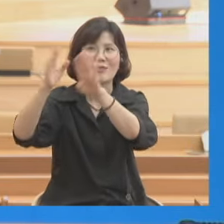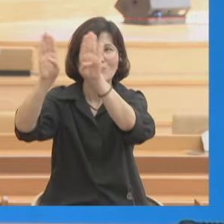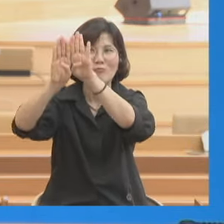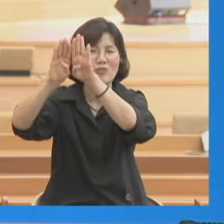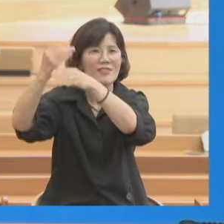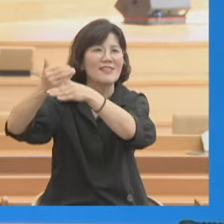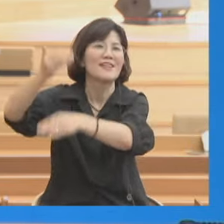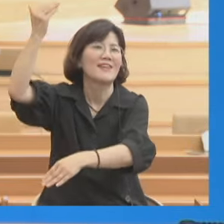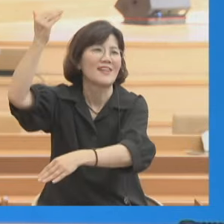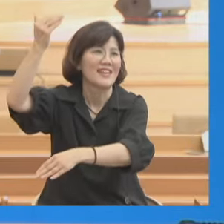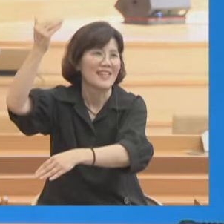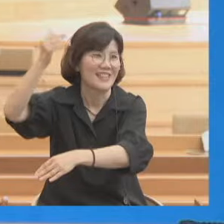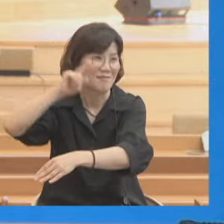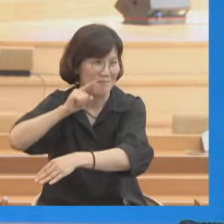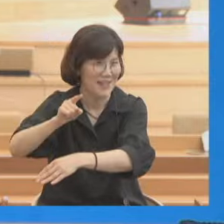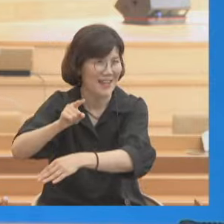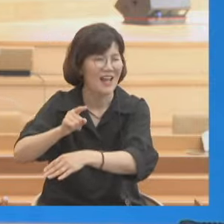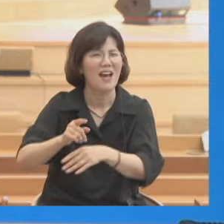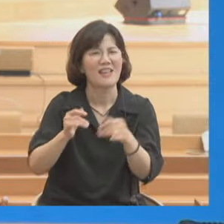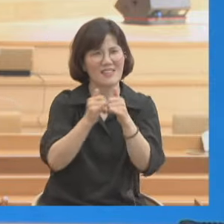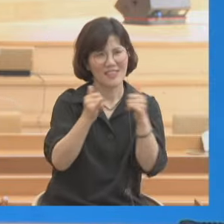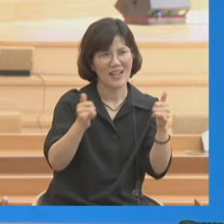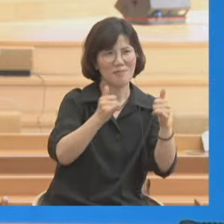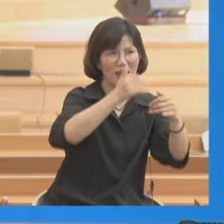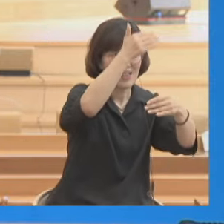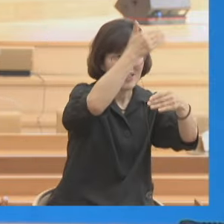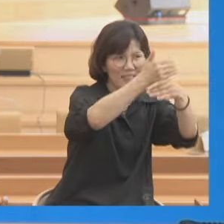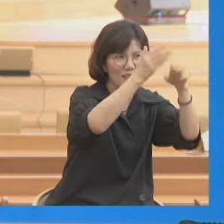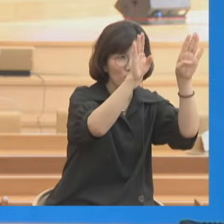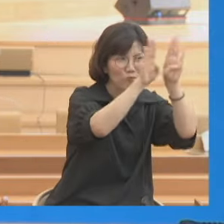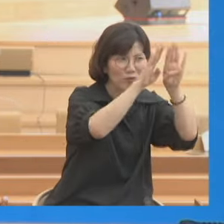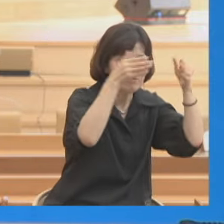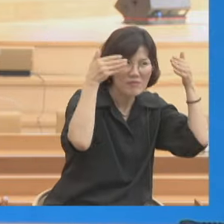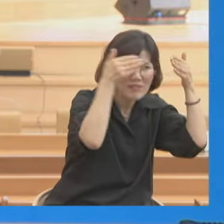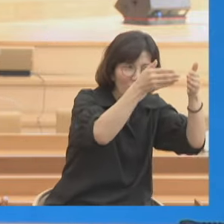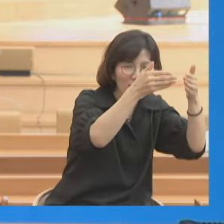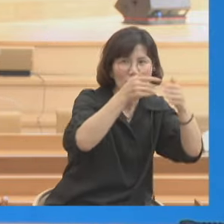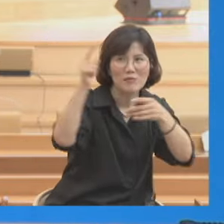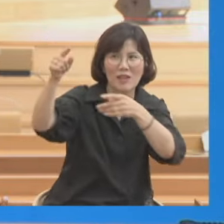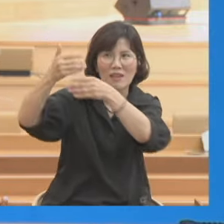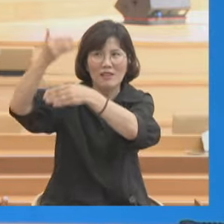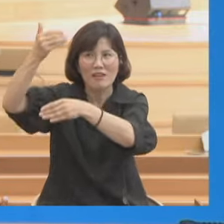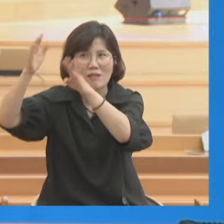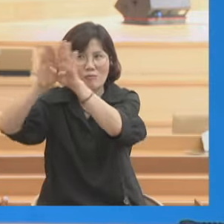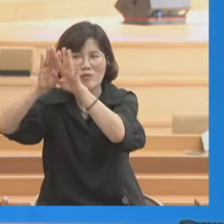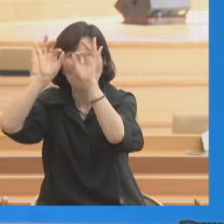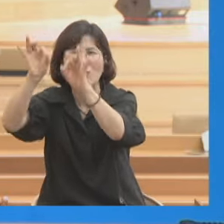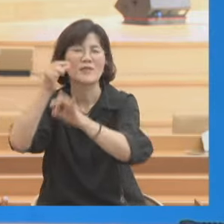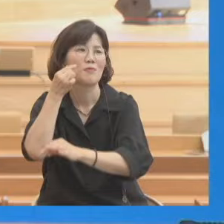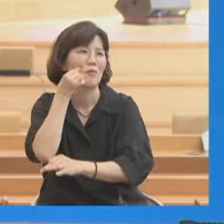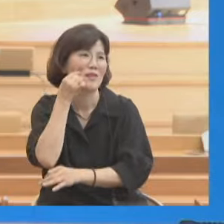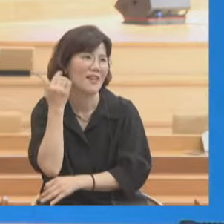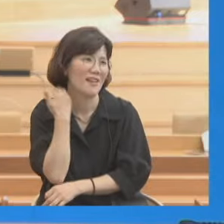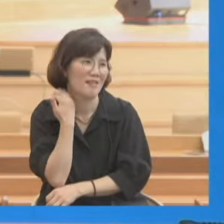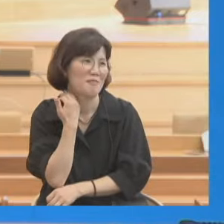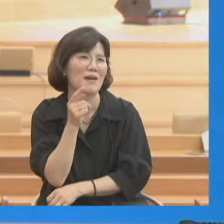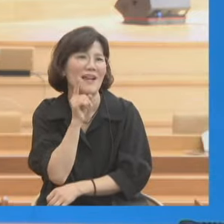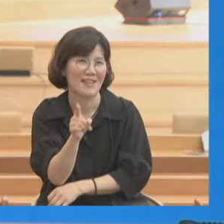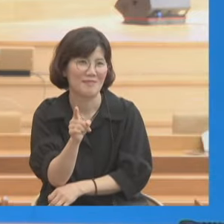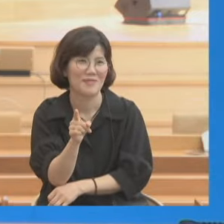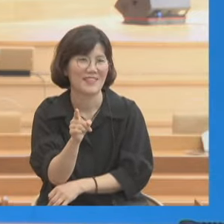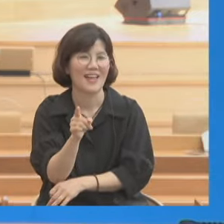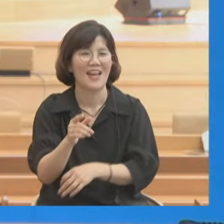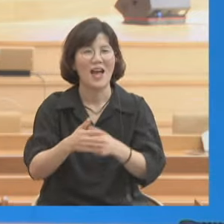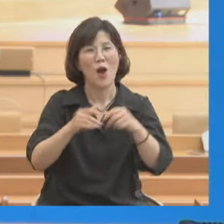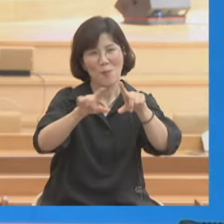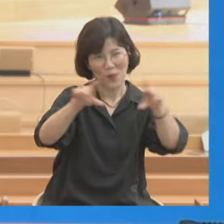열린다. 하지만 사람들은 이 닫힌 문을 보느라 열린 문을 보지 못한다. 그렇게 말하죠. 여러분,